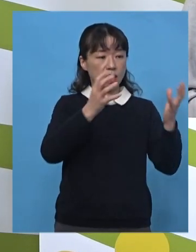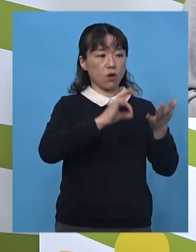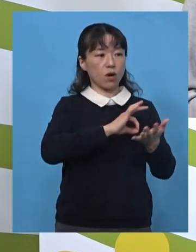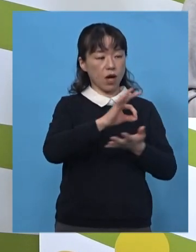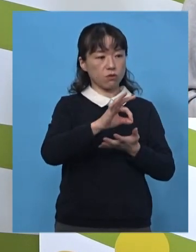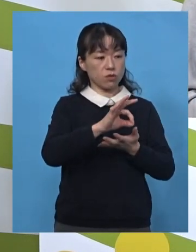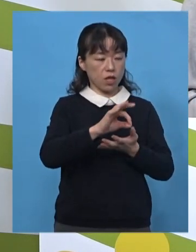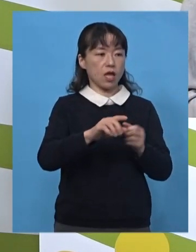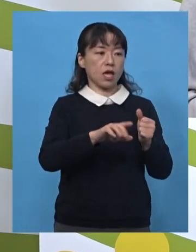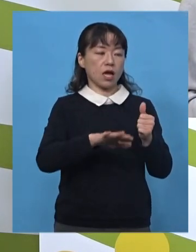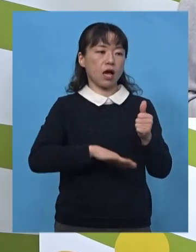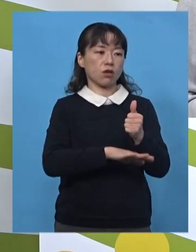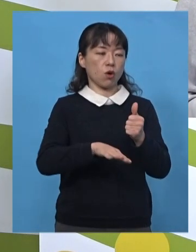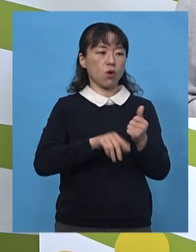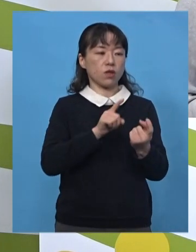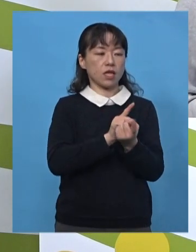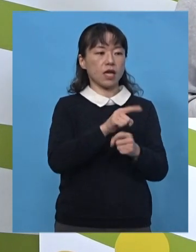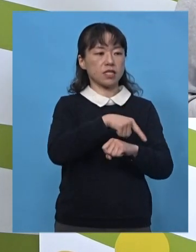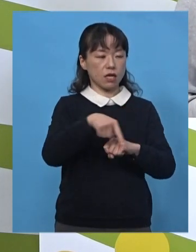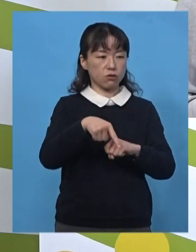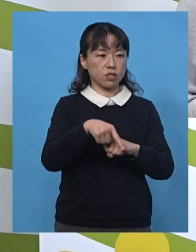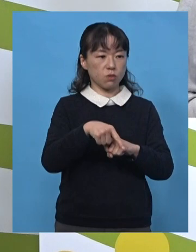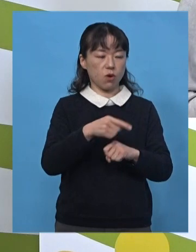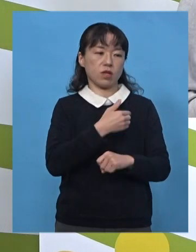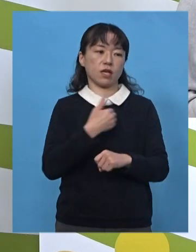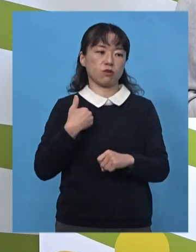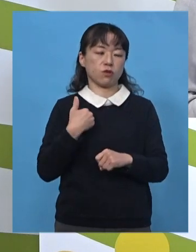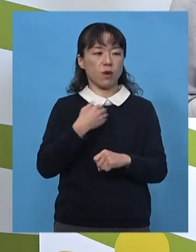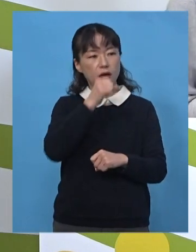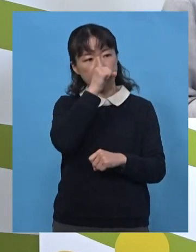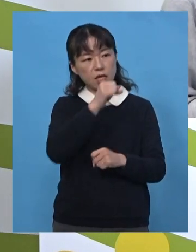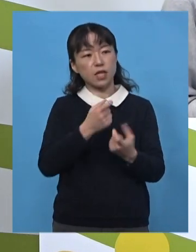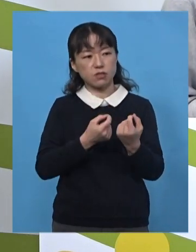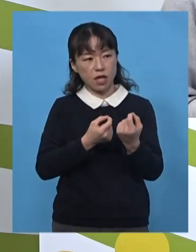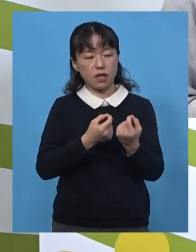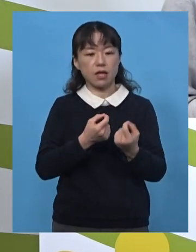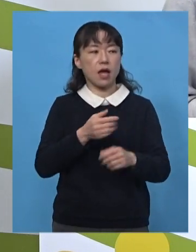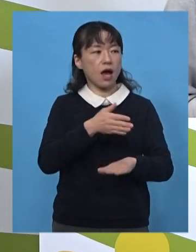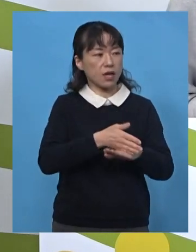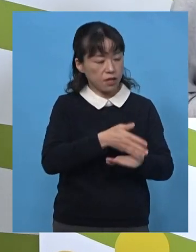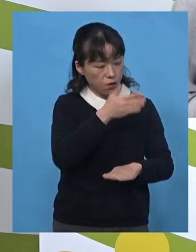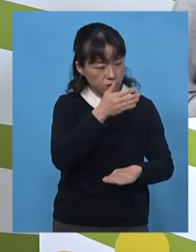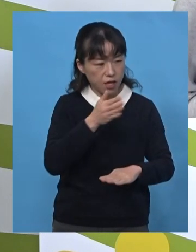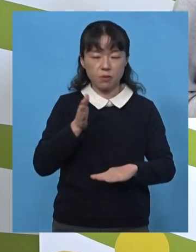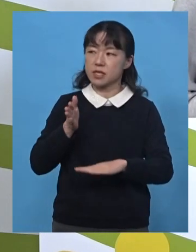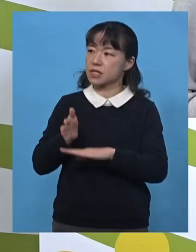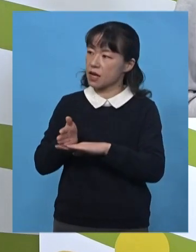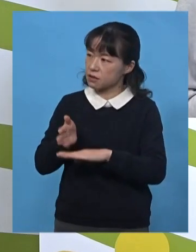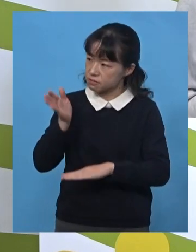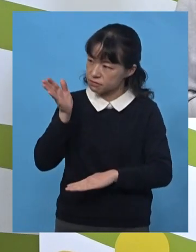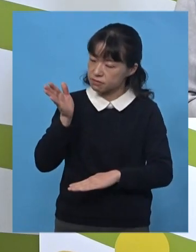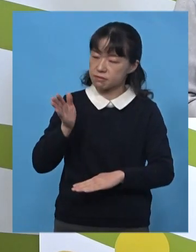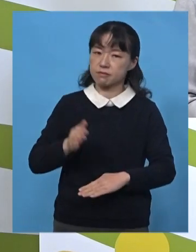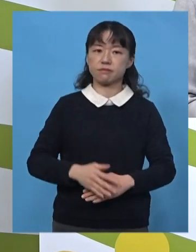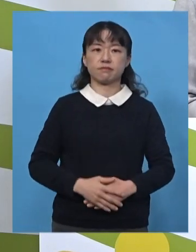対策にも貢献できるのは嬉しいなと感じました。藤崎さん、ありがとうございました。 ありがとうございました。